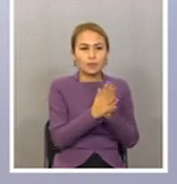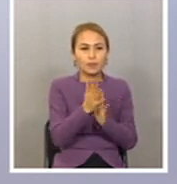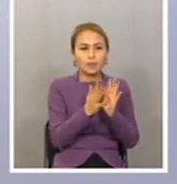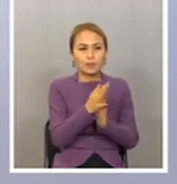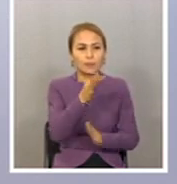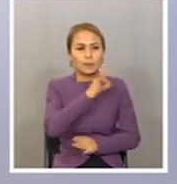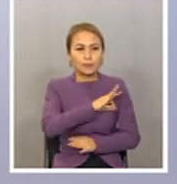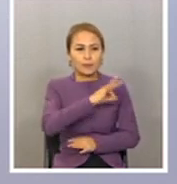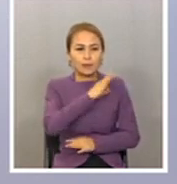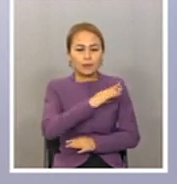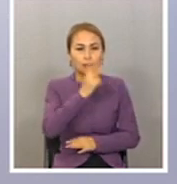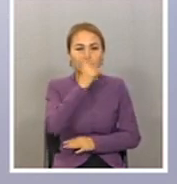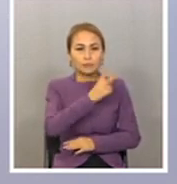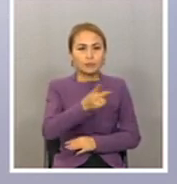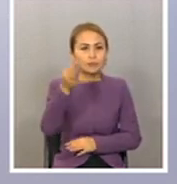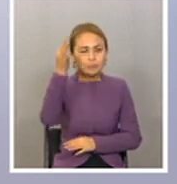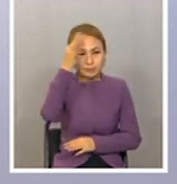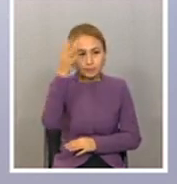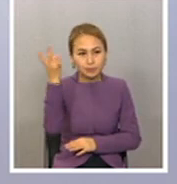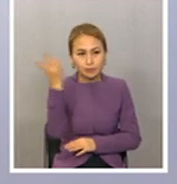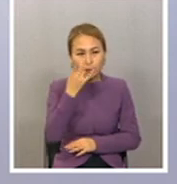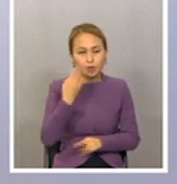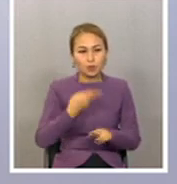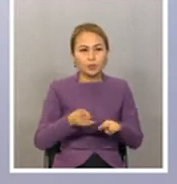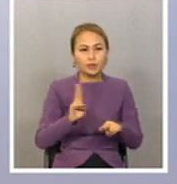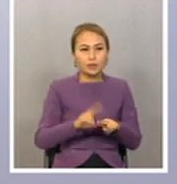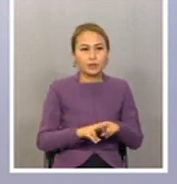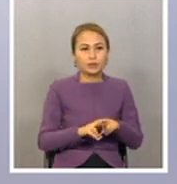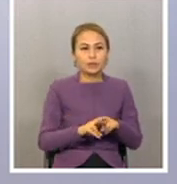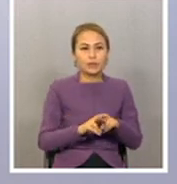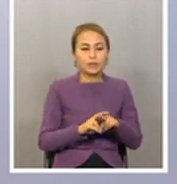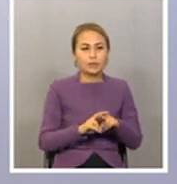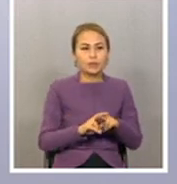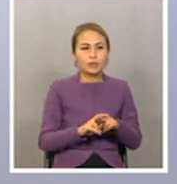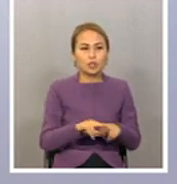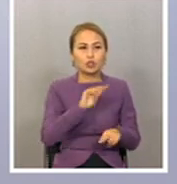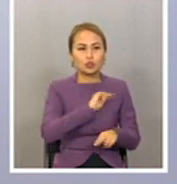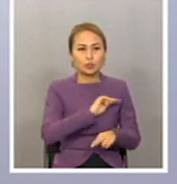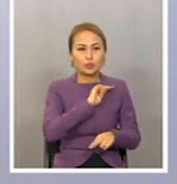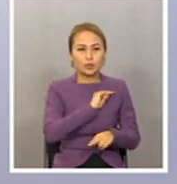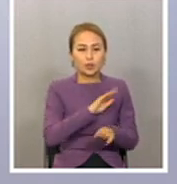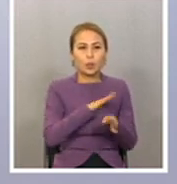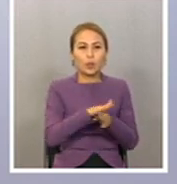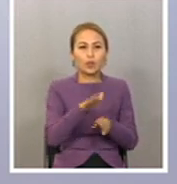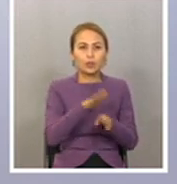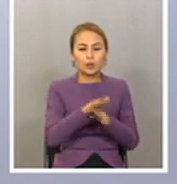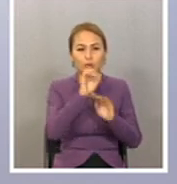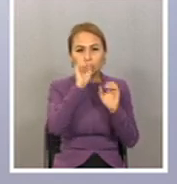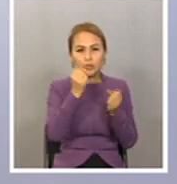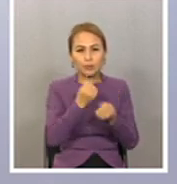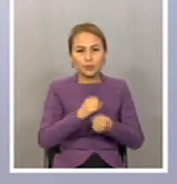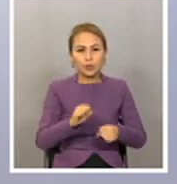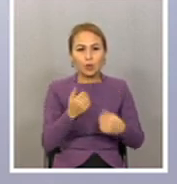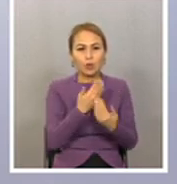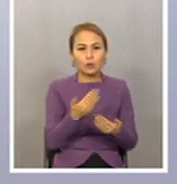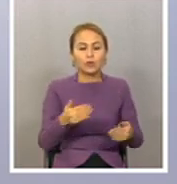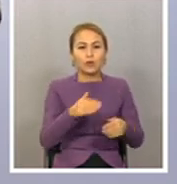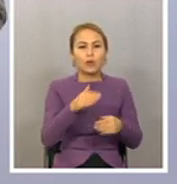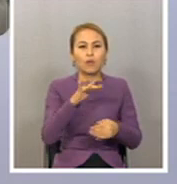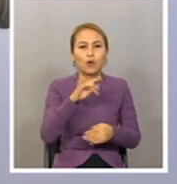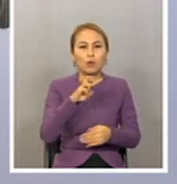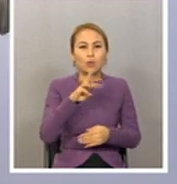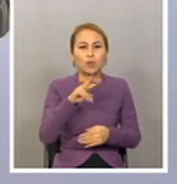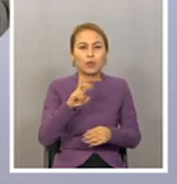ұғымын еске түсіру керек. Өнімділік дегеніміз балалар, ол жұмысты орындау жылдамдығы. Оның формуласы қандай еді?